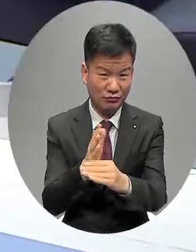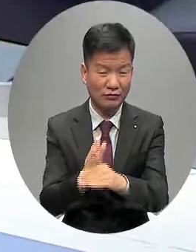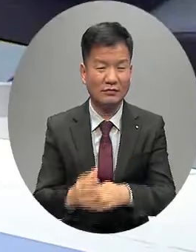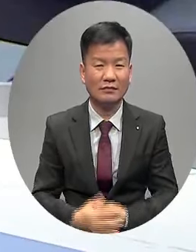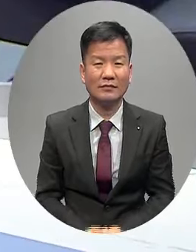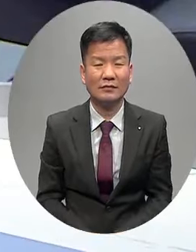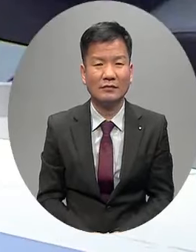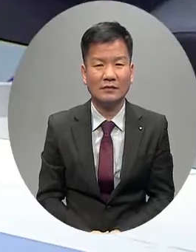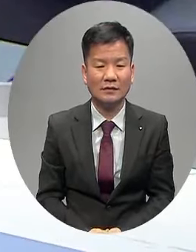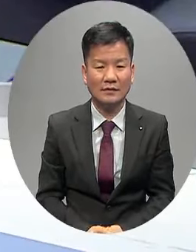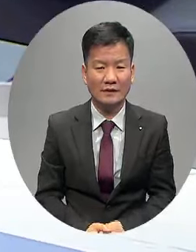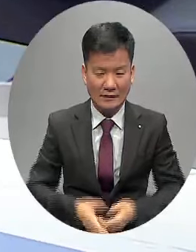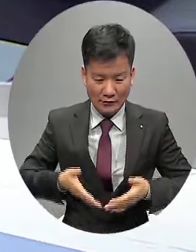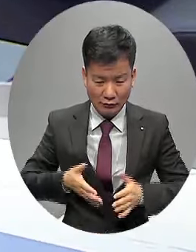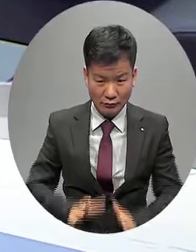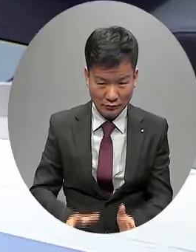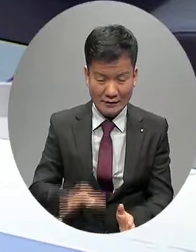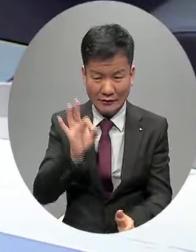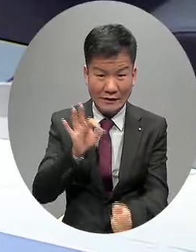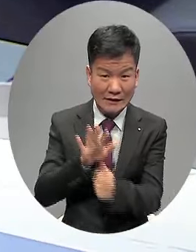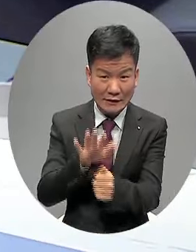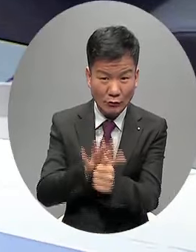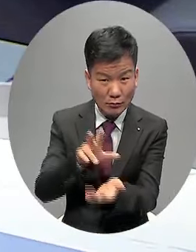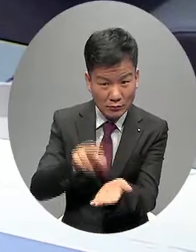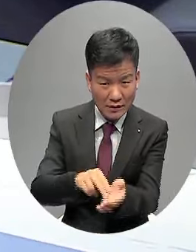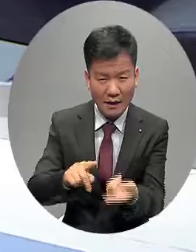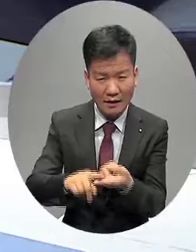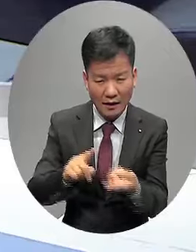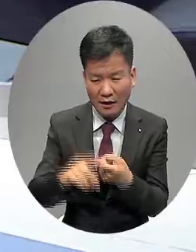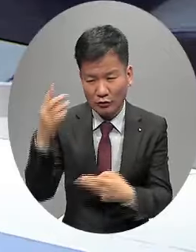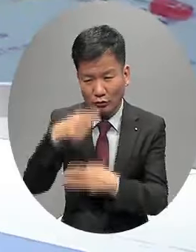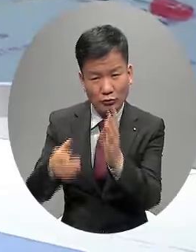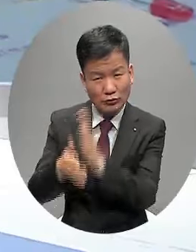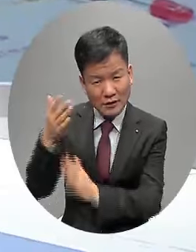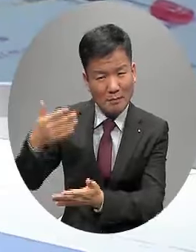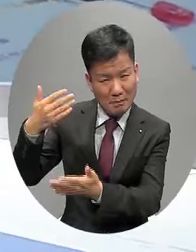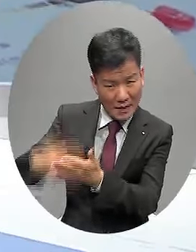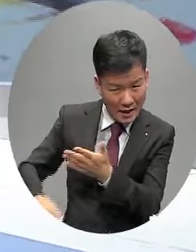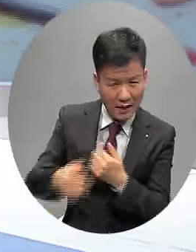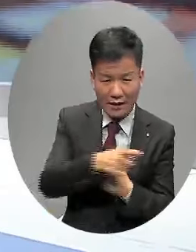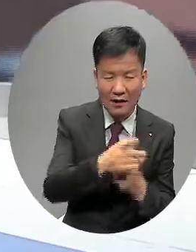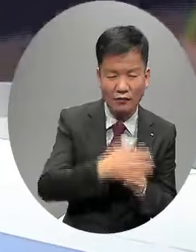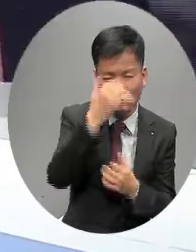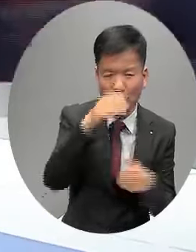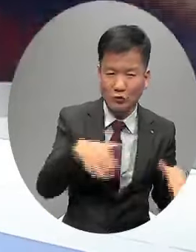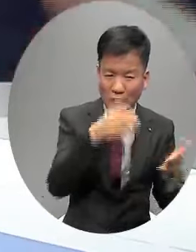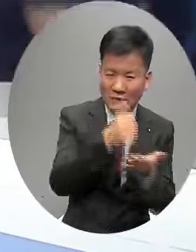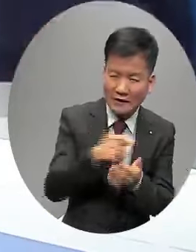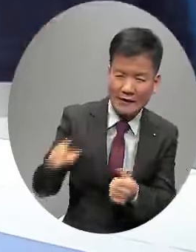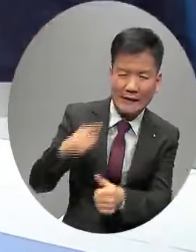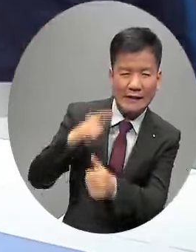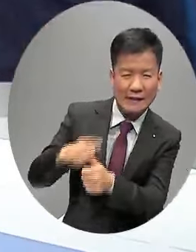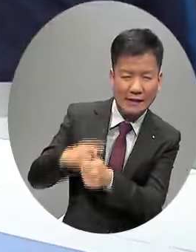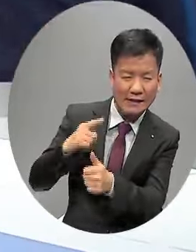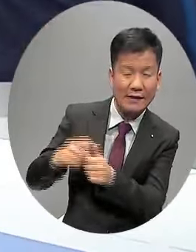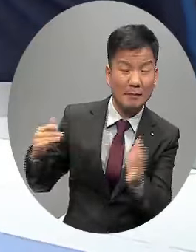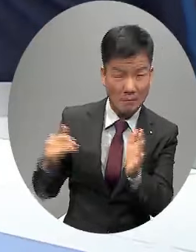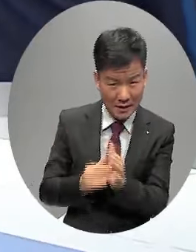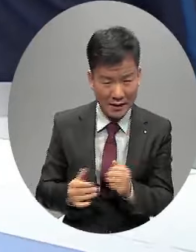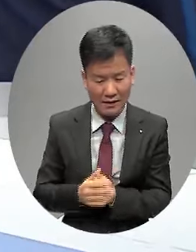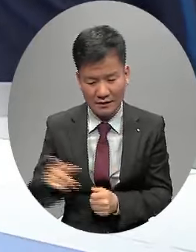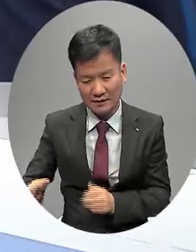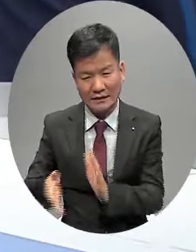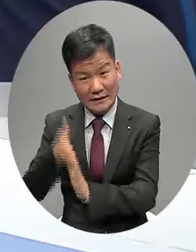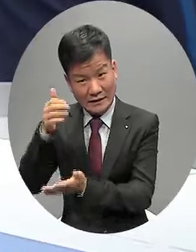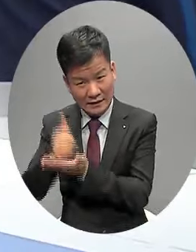있습니다. 저출생 현금 지원 정책에서 빠진 청주시를 김 지사가 먼저 언론을 통해 저격하자 이